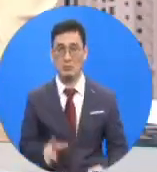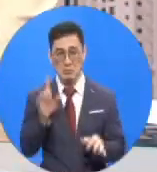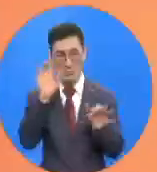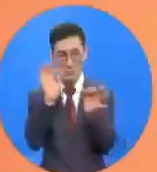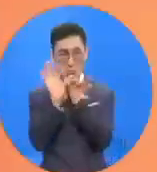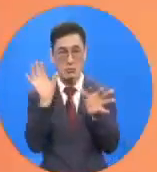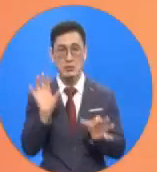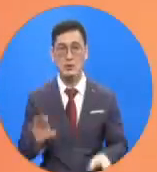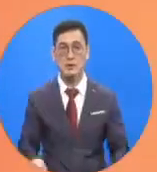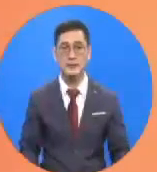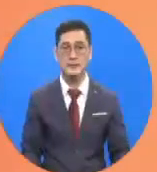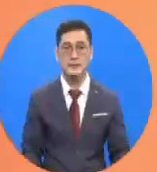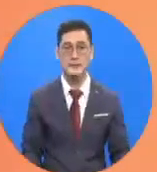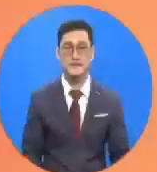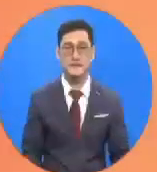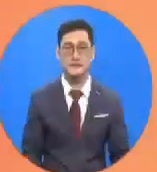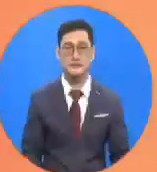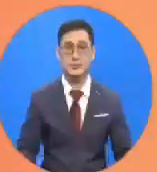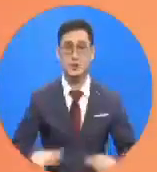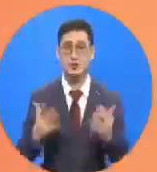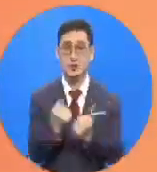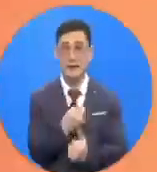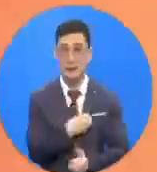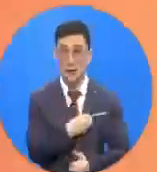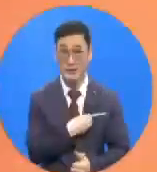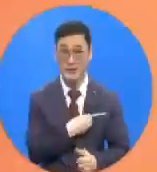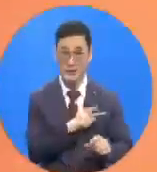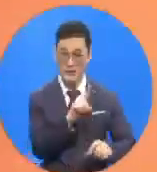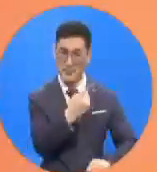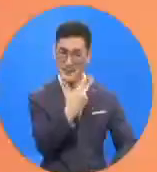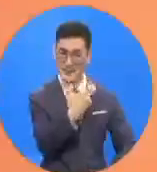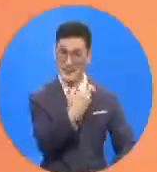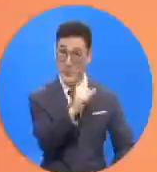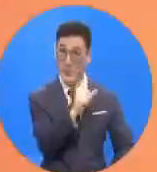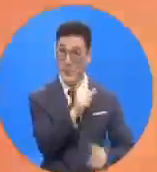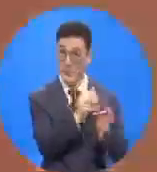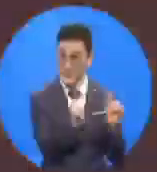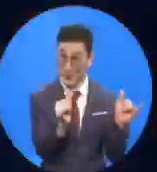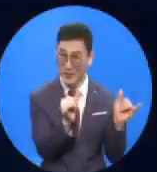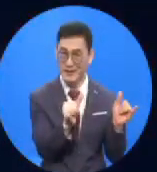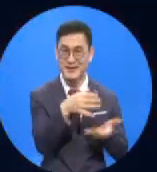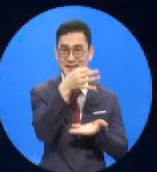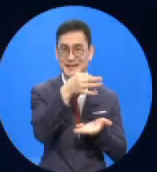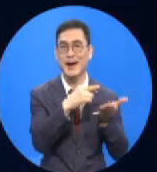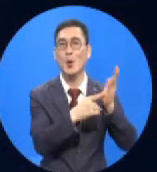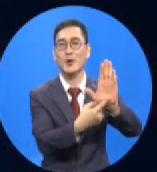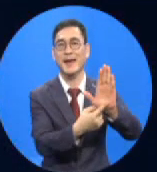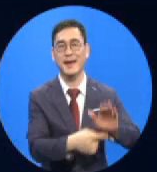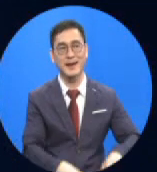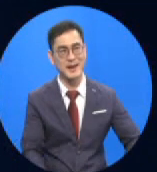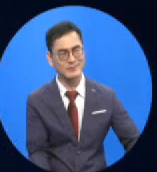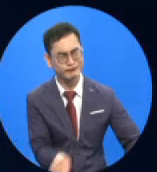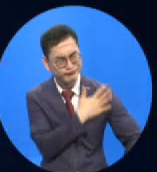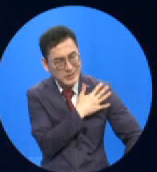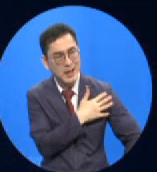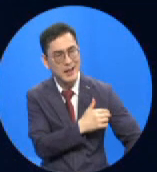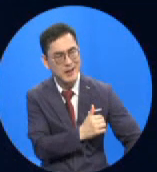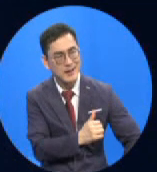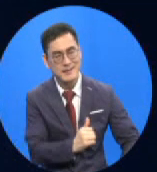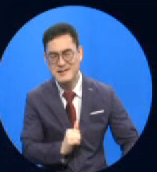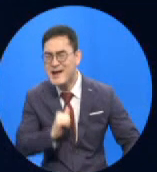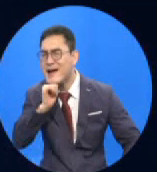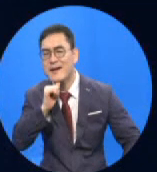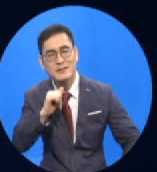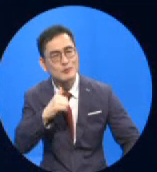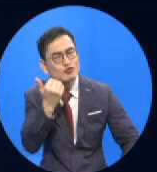주시죠 자 지금 이 국회의원들의 일부 175명 에 대한 재산 공개 가 있었죠 이것 때문에 최고 부자 누가 가장 비 맞는 사람은 누구